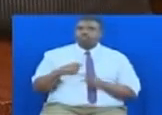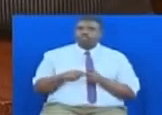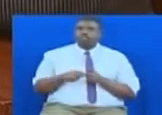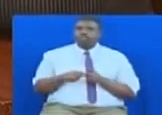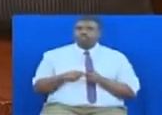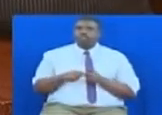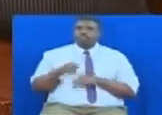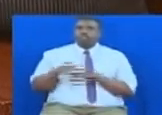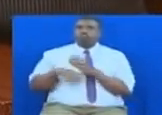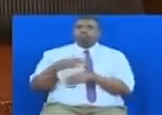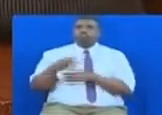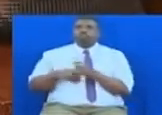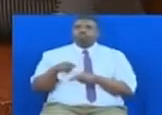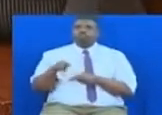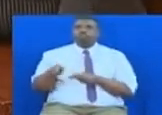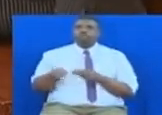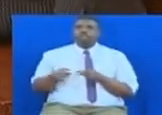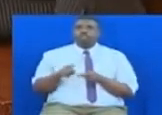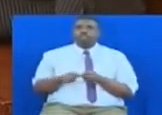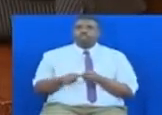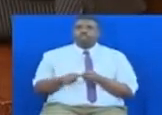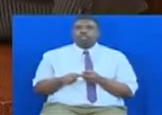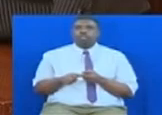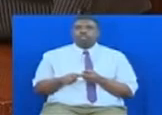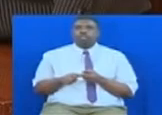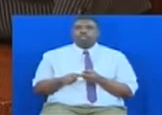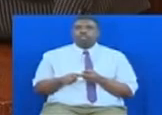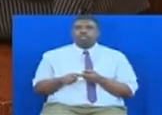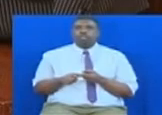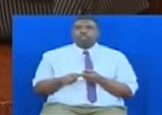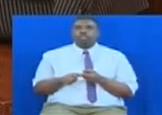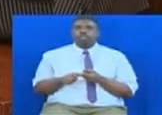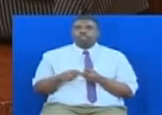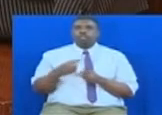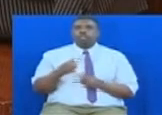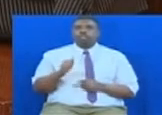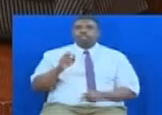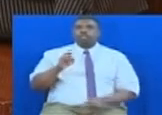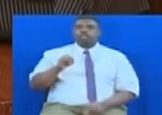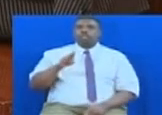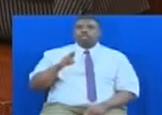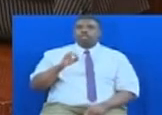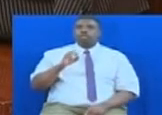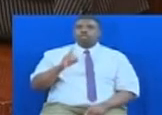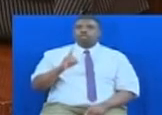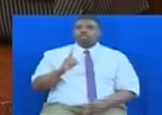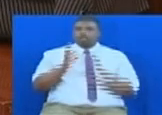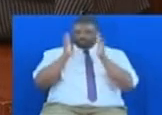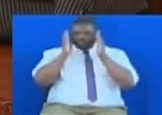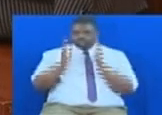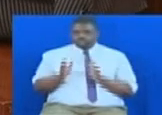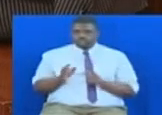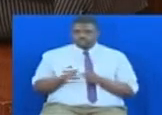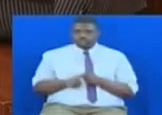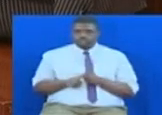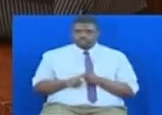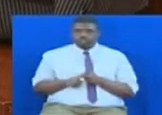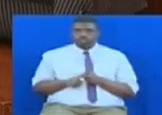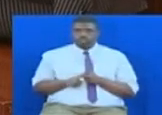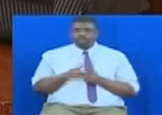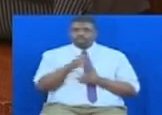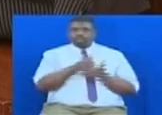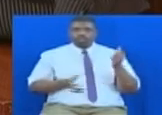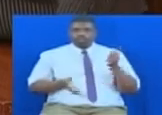mchakato wa kuanzishwa Tanroad, Mheshimiwa Magufuli, gari ya waziri